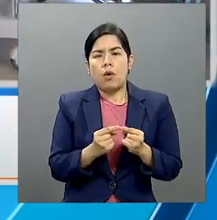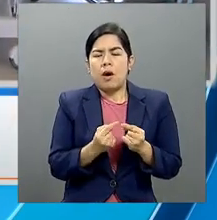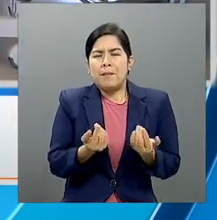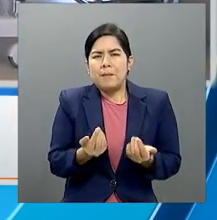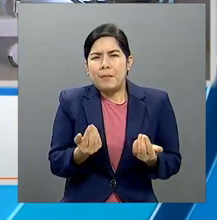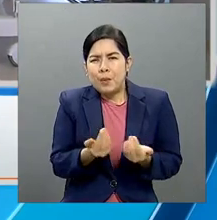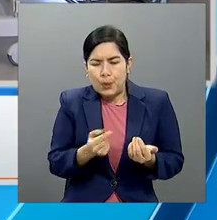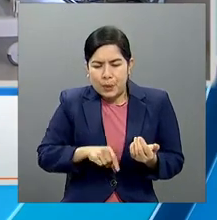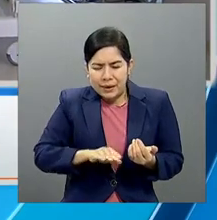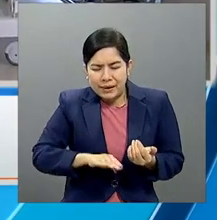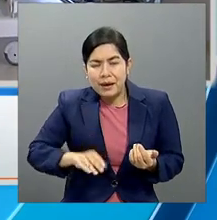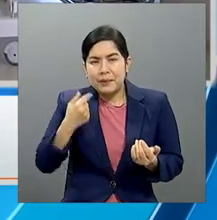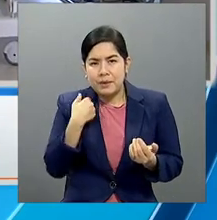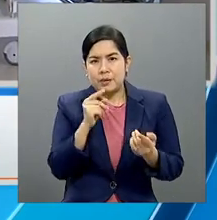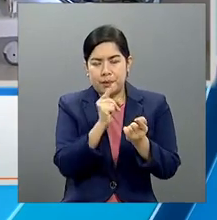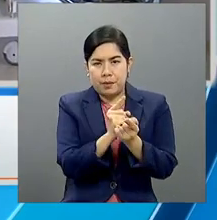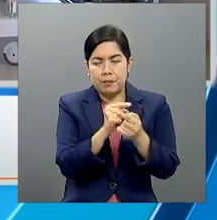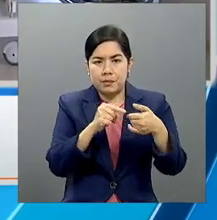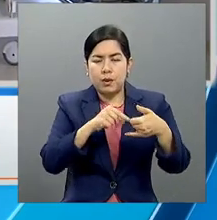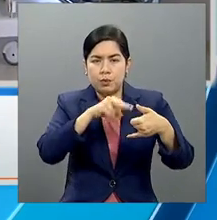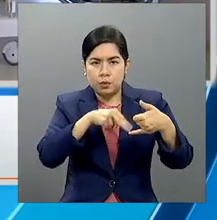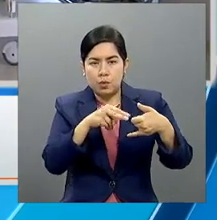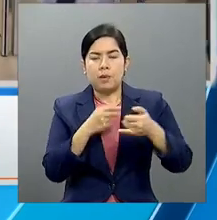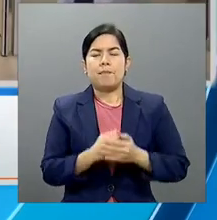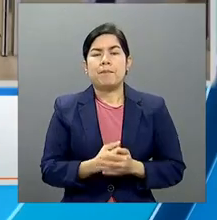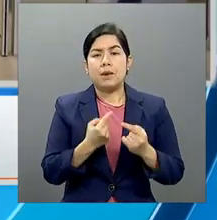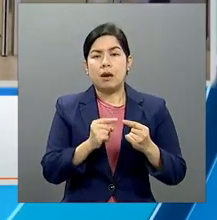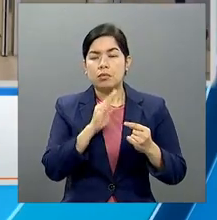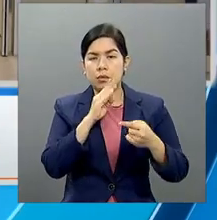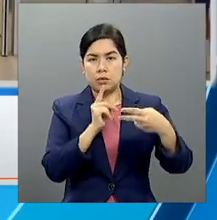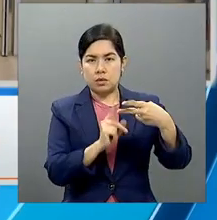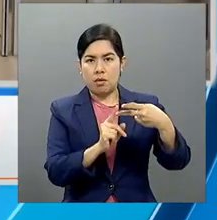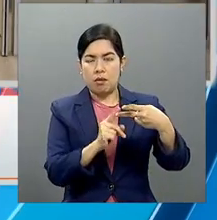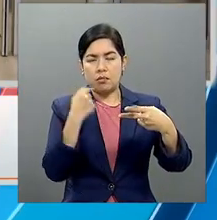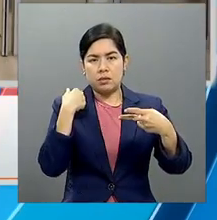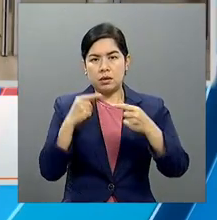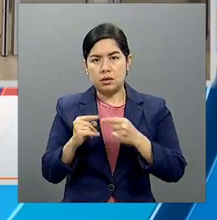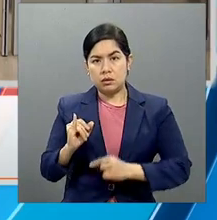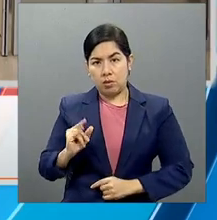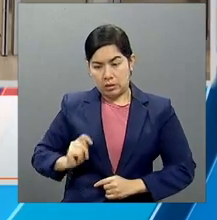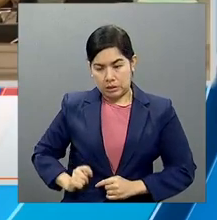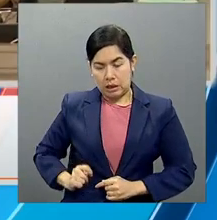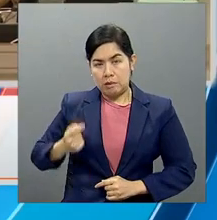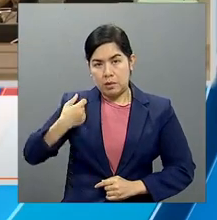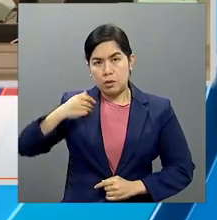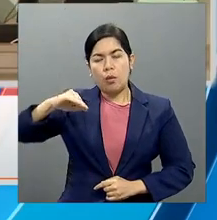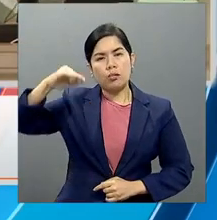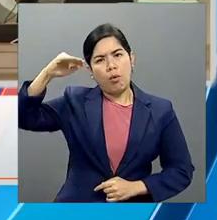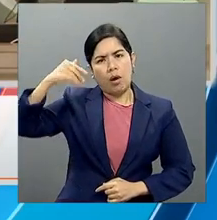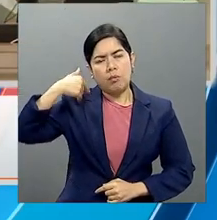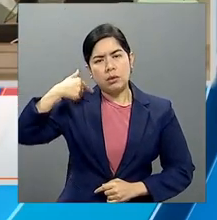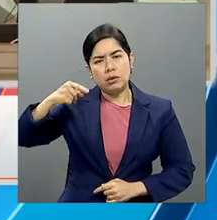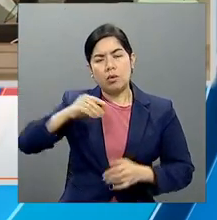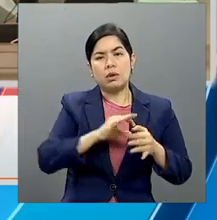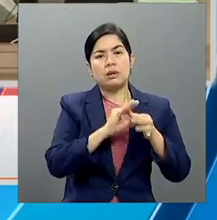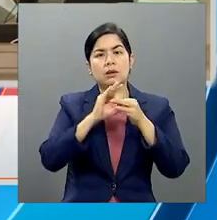ที่2คือเป็นโรคไตที่เกิดขึ้นในภายหลังนะครับสาเหตุส่วนใหญ่ในประเทศไทยเนี่ยก็คือโรคเบาหวานที่ดำเนินโรคมาถึงระ